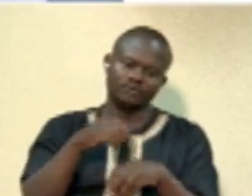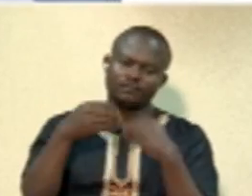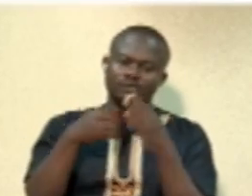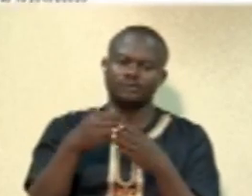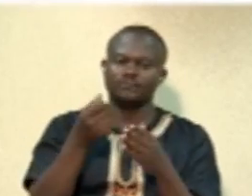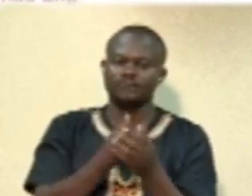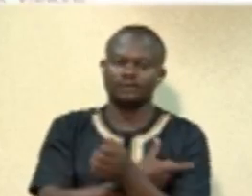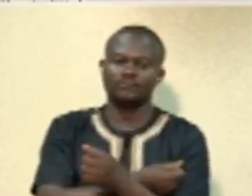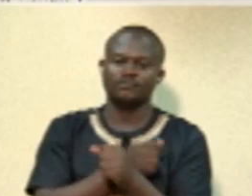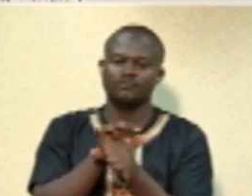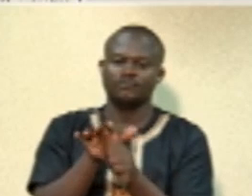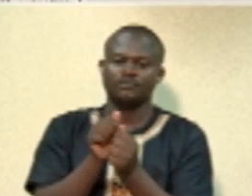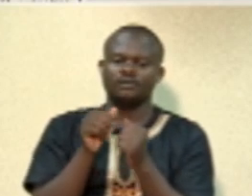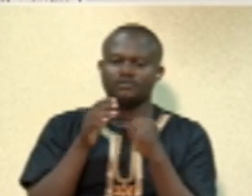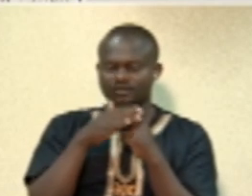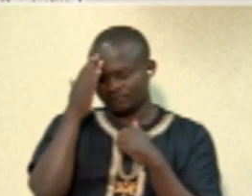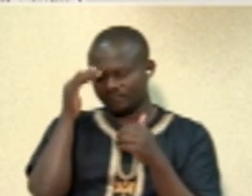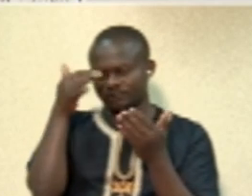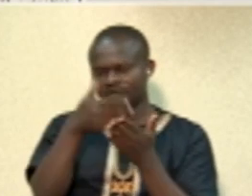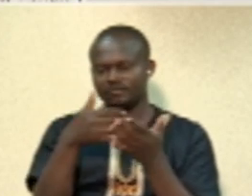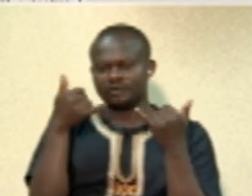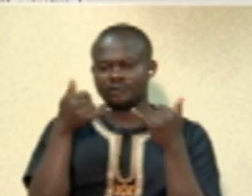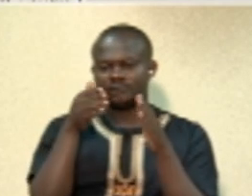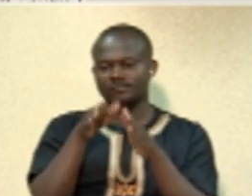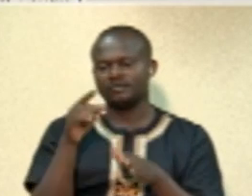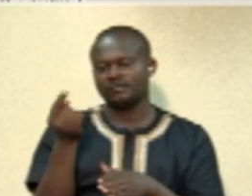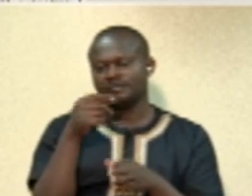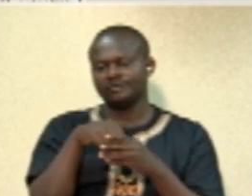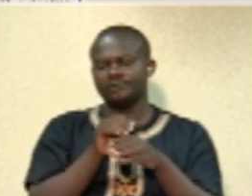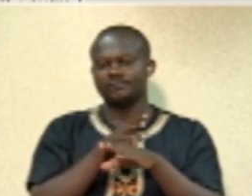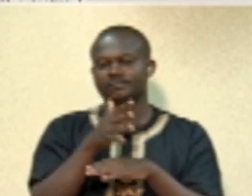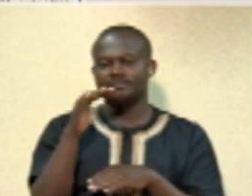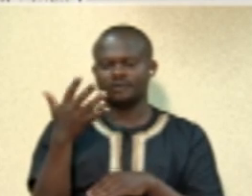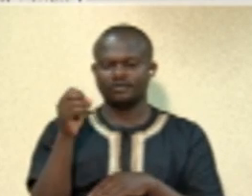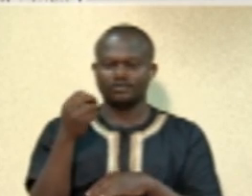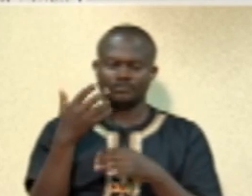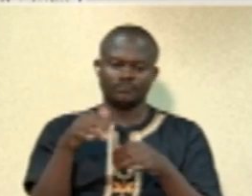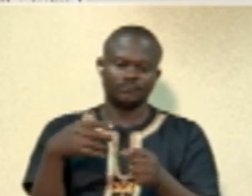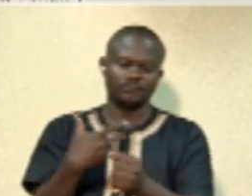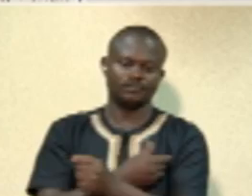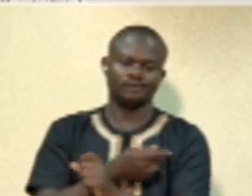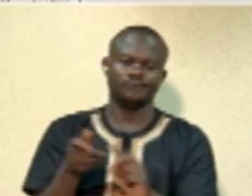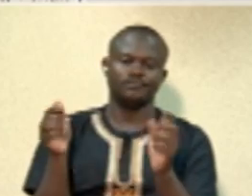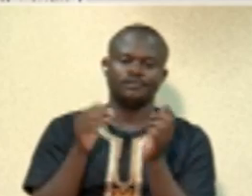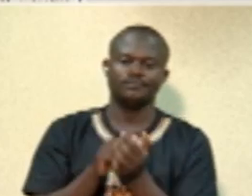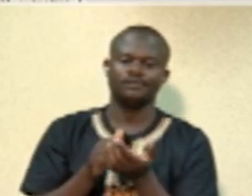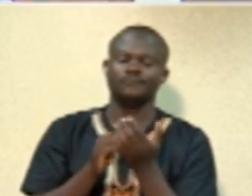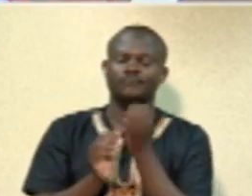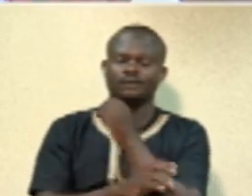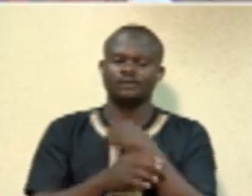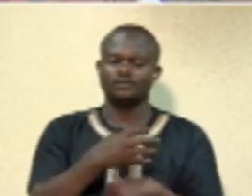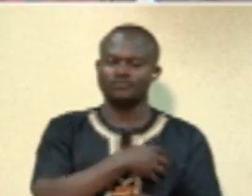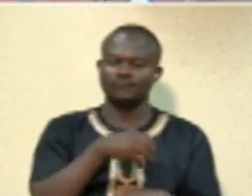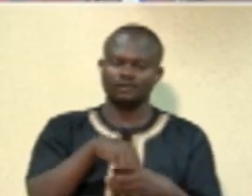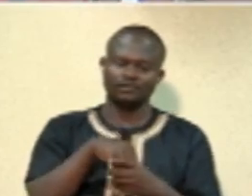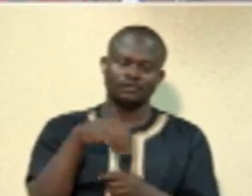za COVID-19 dore ko kugeza ubu kuri uyu mugabane umuntu umwe mu basaga 500 ari umaze gukingirwa nyamara ibihugu bikize byo umuntu umwe